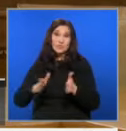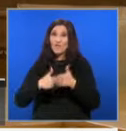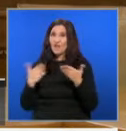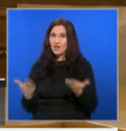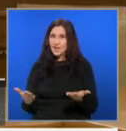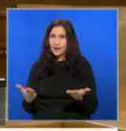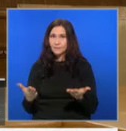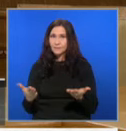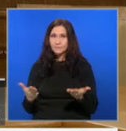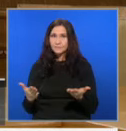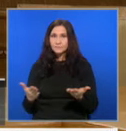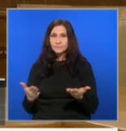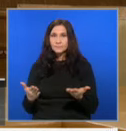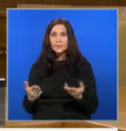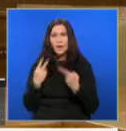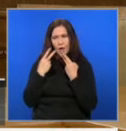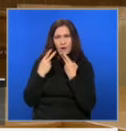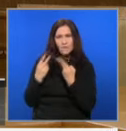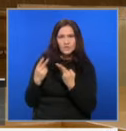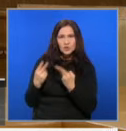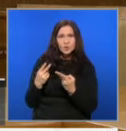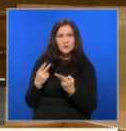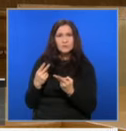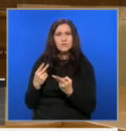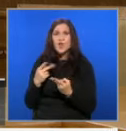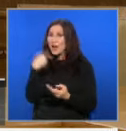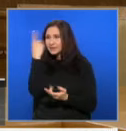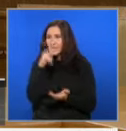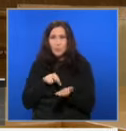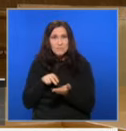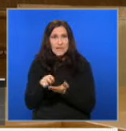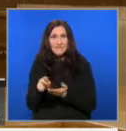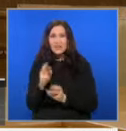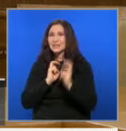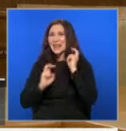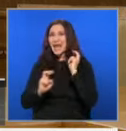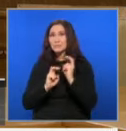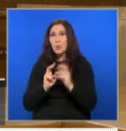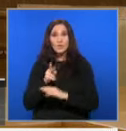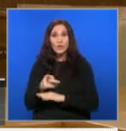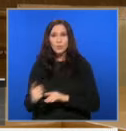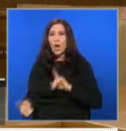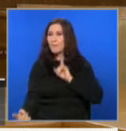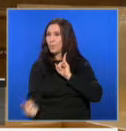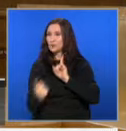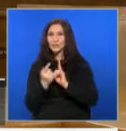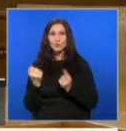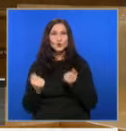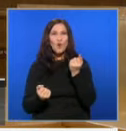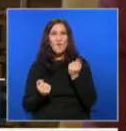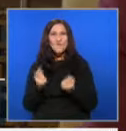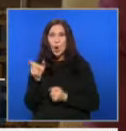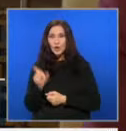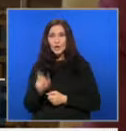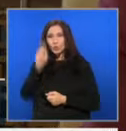книгата. Виждал съм, че минава лицето през транспортния ход, посрещано от шофьора на господин